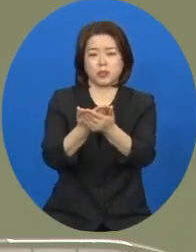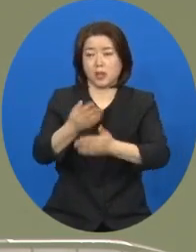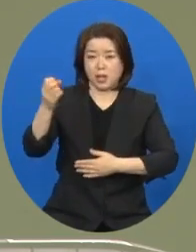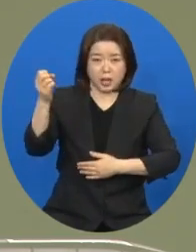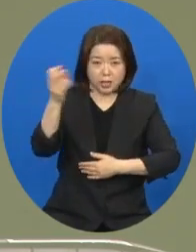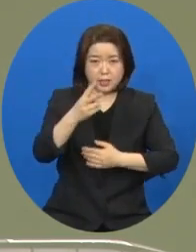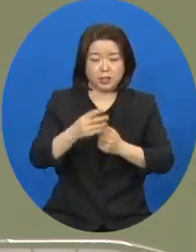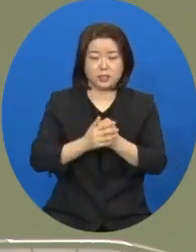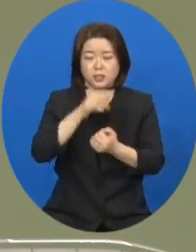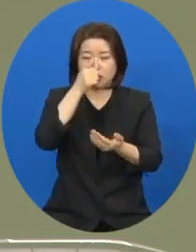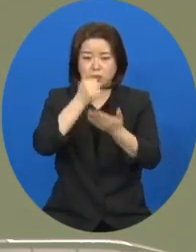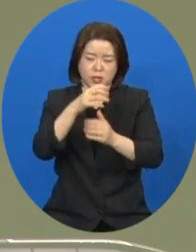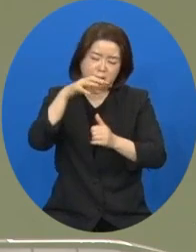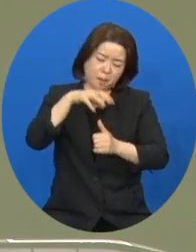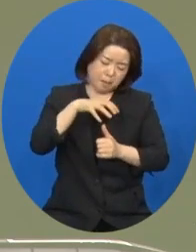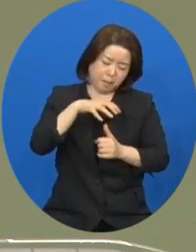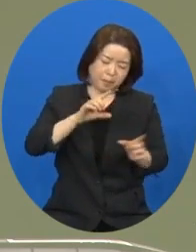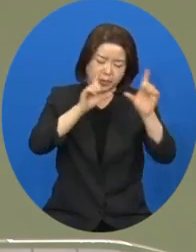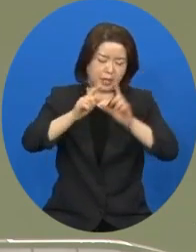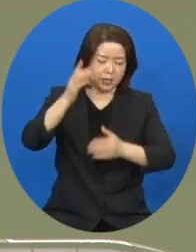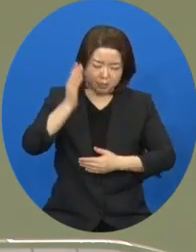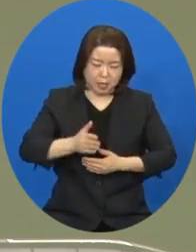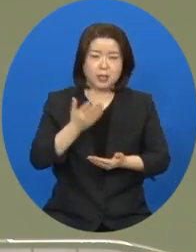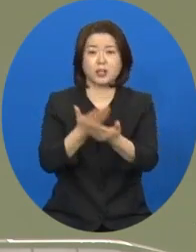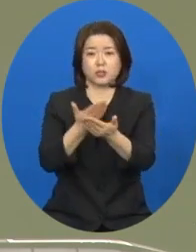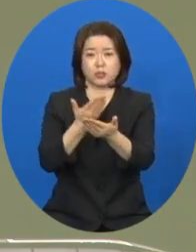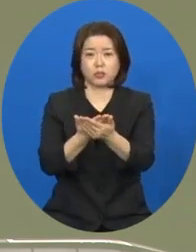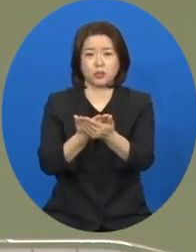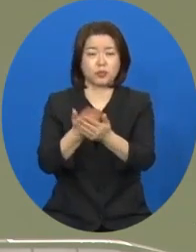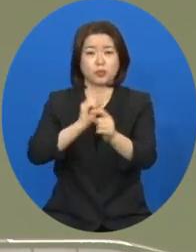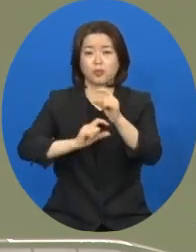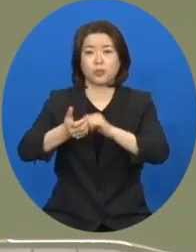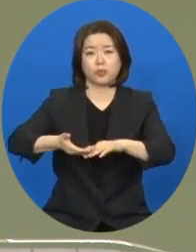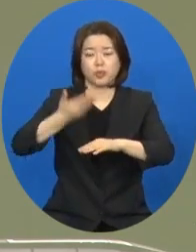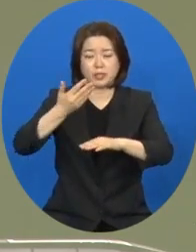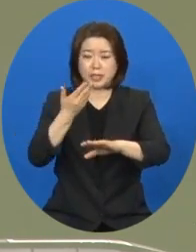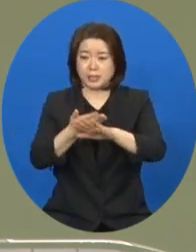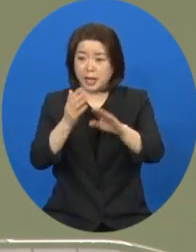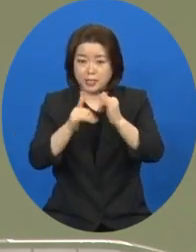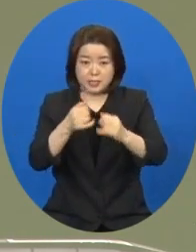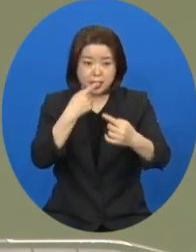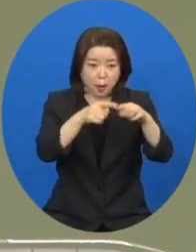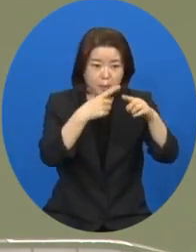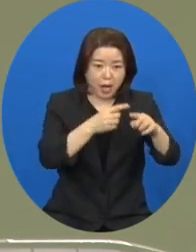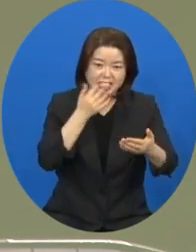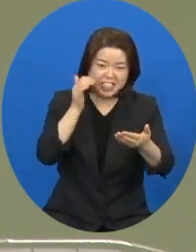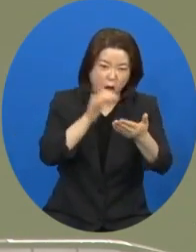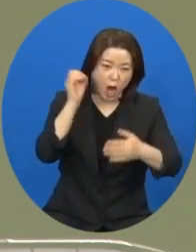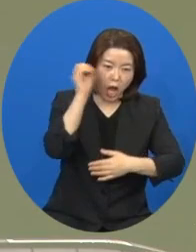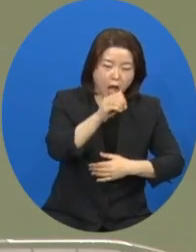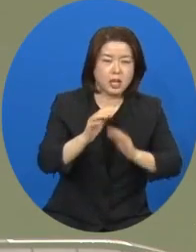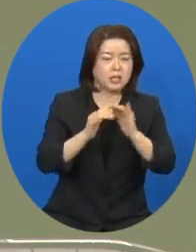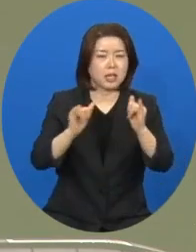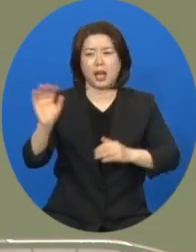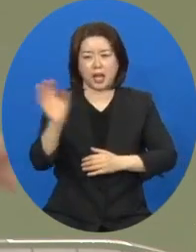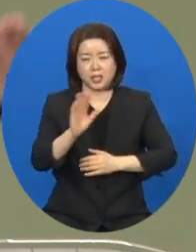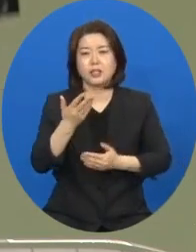다시는 죄에 묶여 살지 않게 하시고 그리고 더 이상 남에게 돌 던지는 자가 되지 않게 해주옵소서.